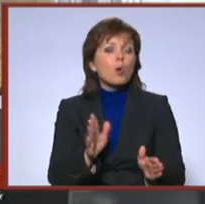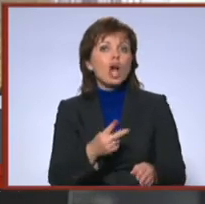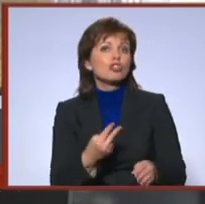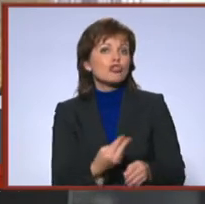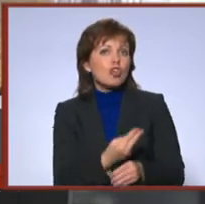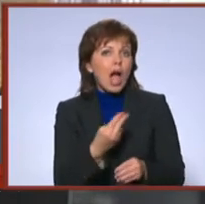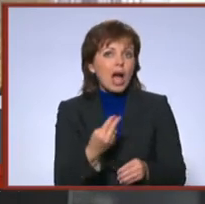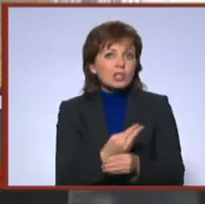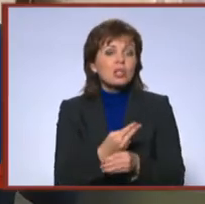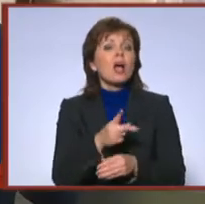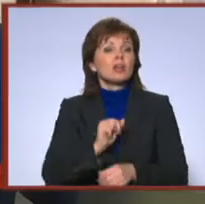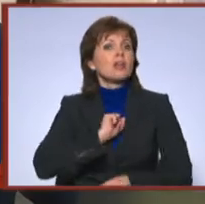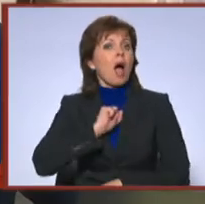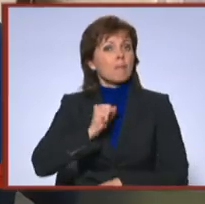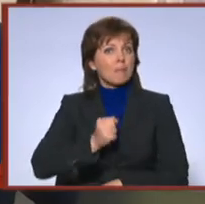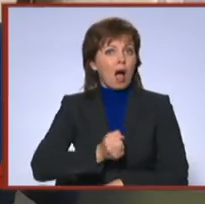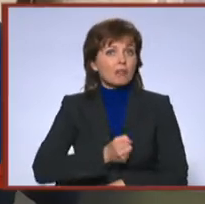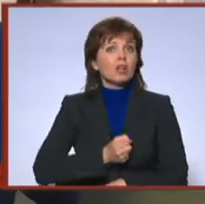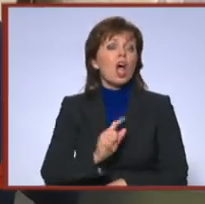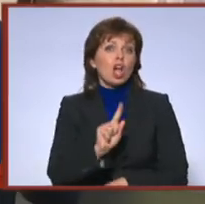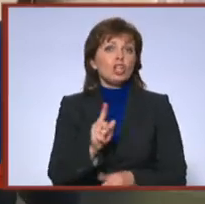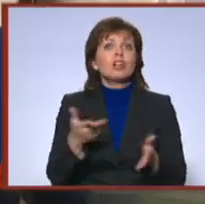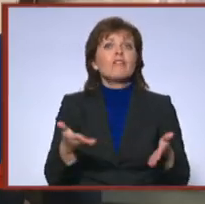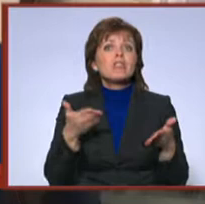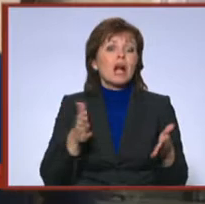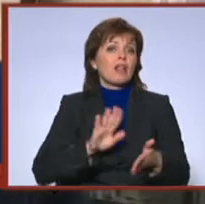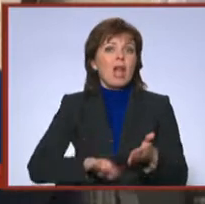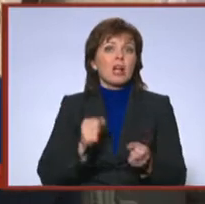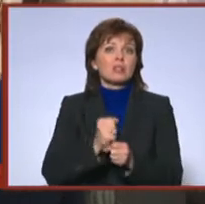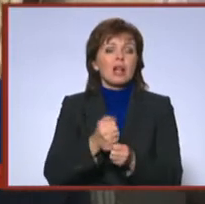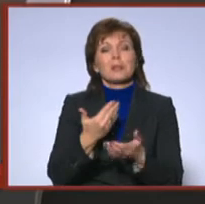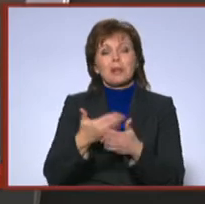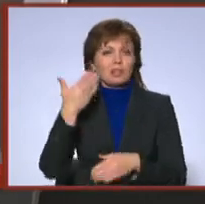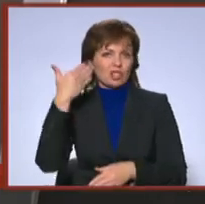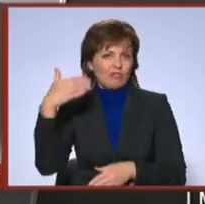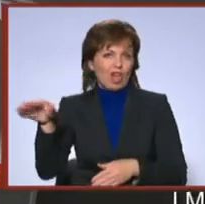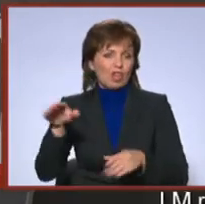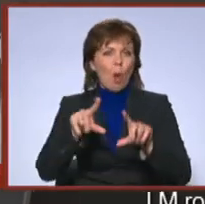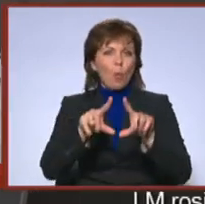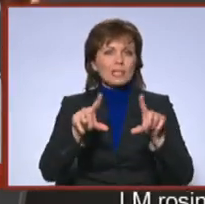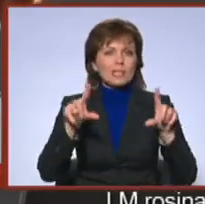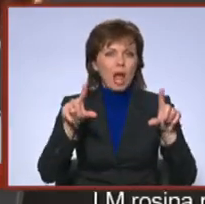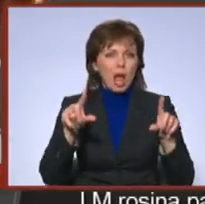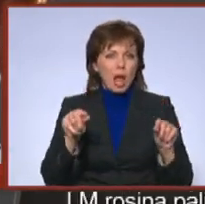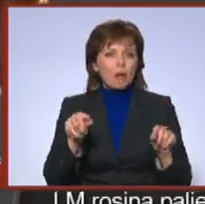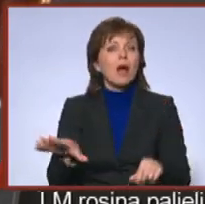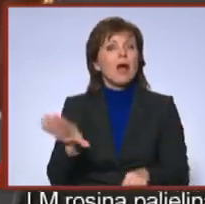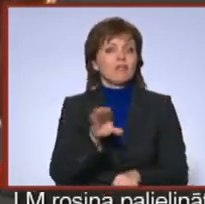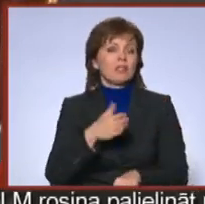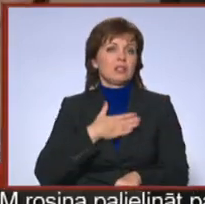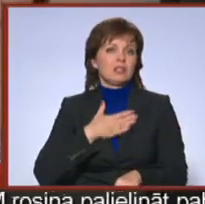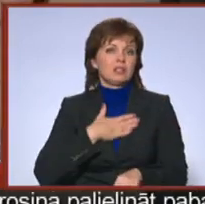šķēršļi, kas ir jāpārvar. Ir vieglāk, man liekas, nekā strādāt svešā uzņēmumā, man tā liekas. Visi